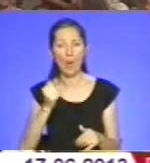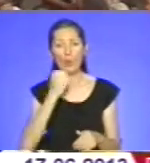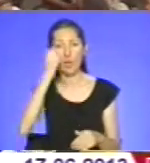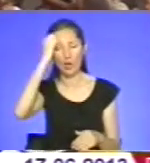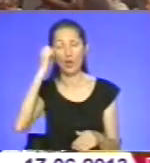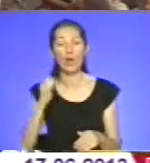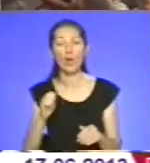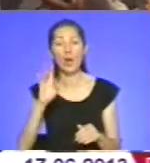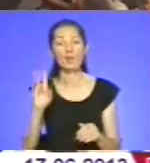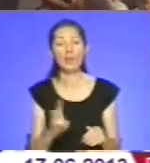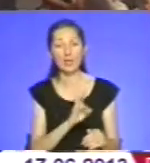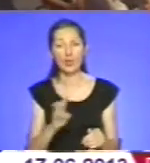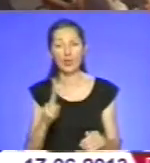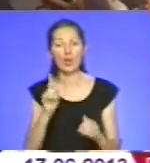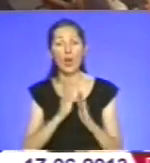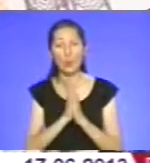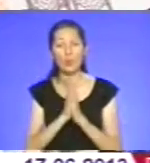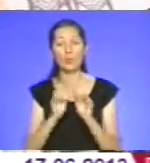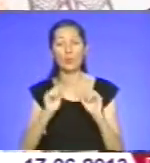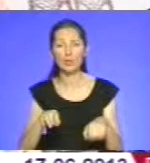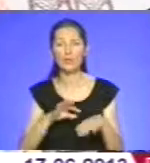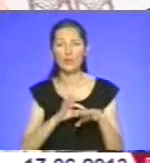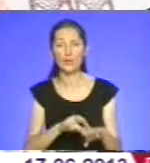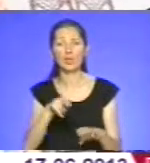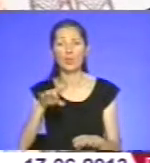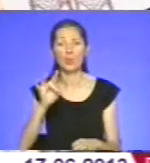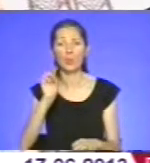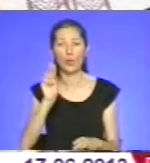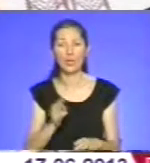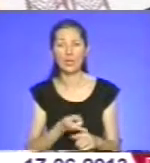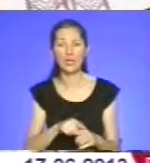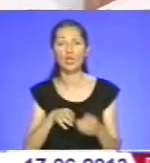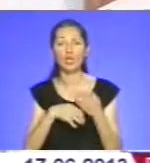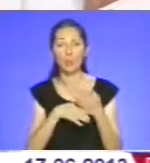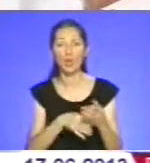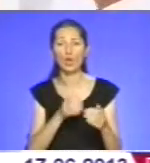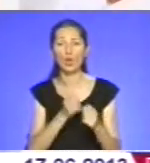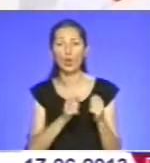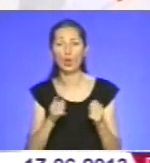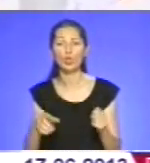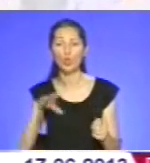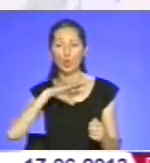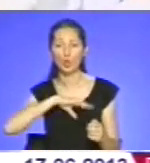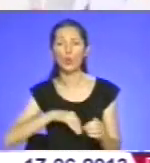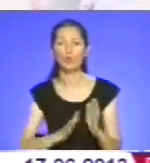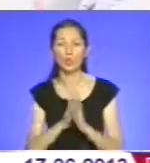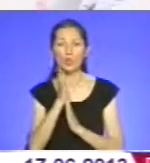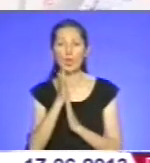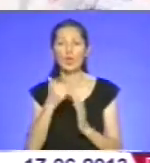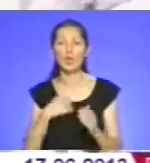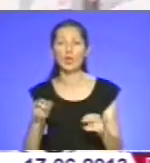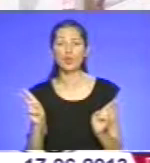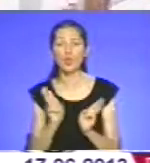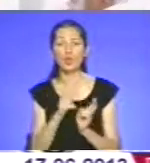молитву та можливість проведення прощ, які допомагають кожному духовно зростати. Ми збираємося з одною метою,